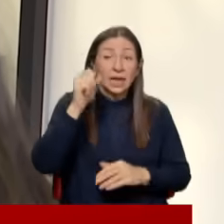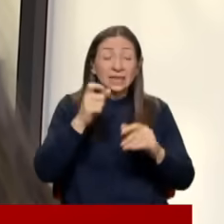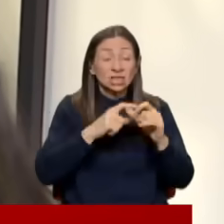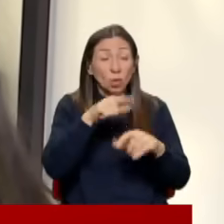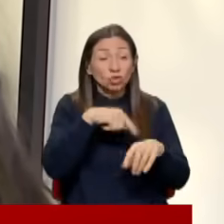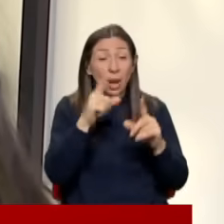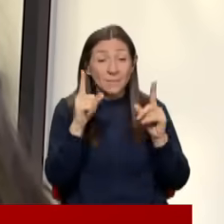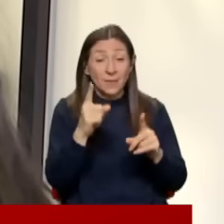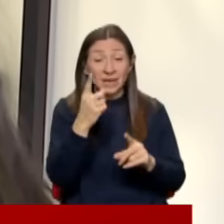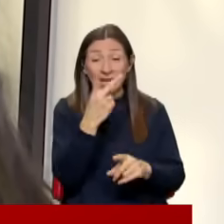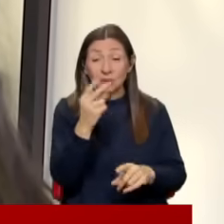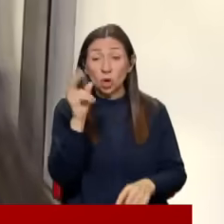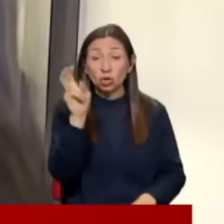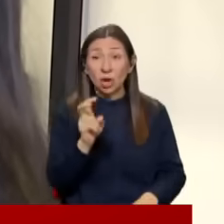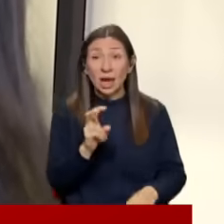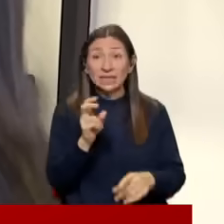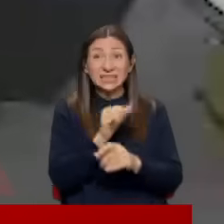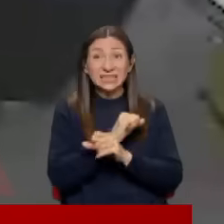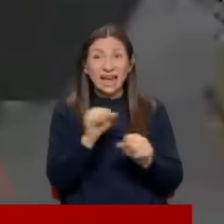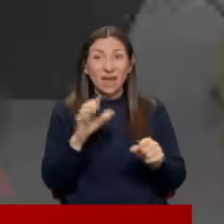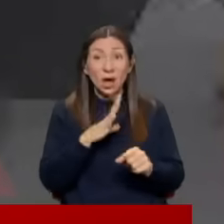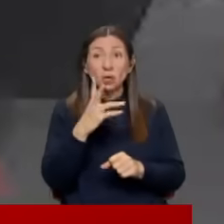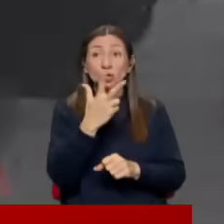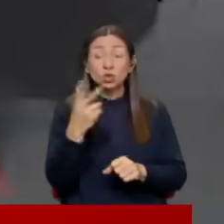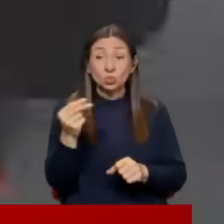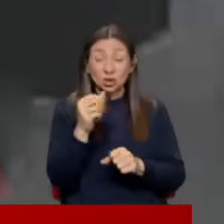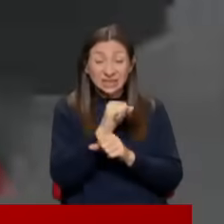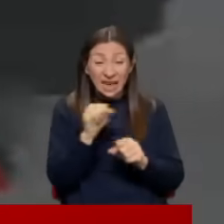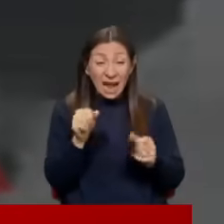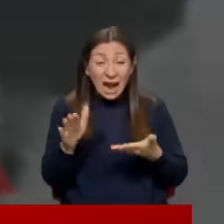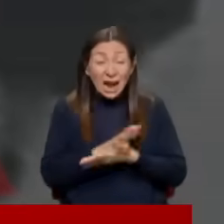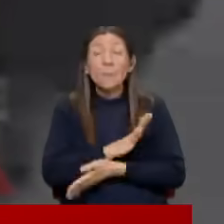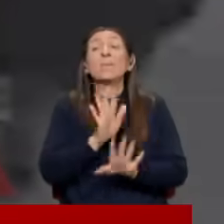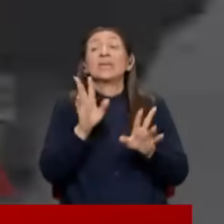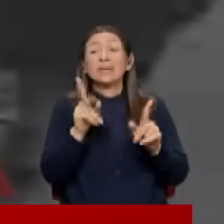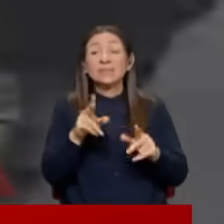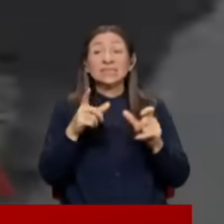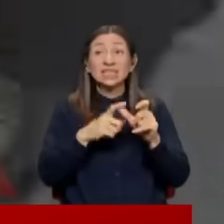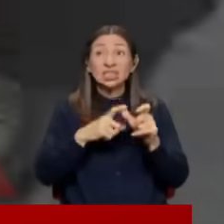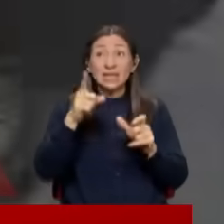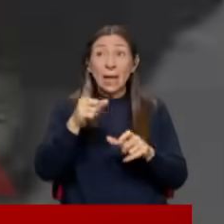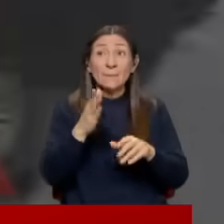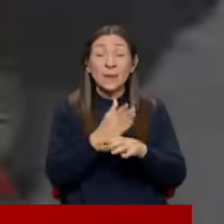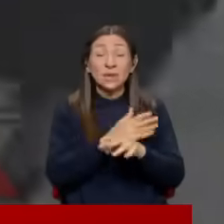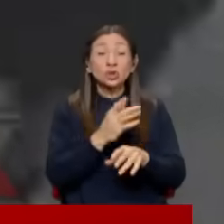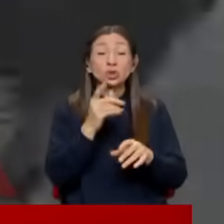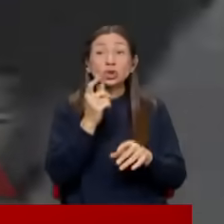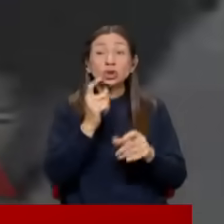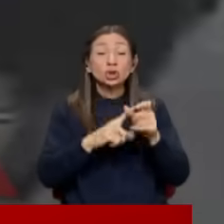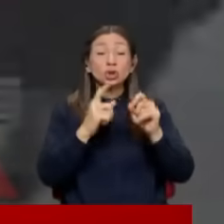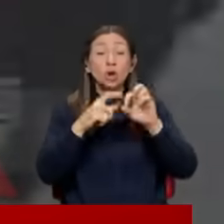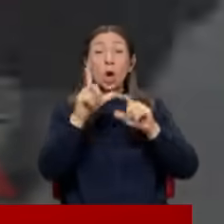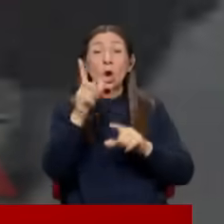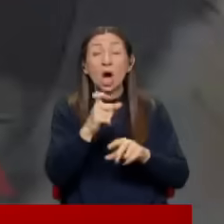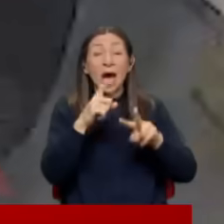Seçil'in de o dönemde bir 2 milyon dolarlık falan açığı var. 3 milyon liralık açık kapanamadığı gibi Seçil Erzan memleketi Çorlu'dan